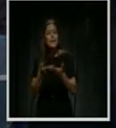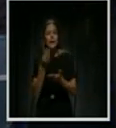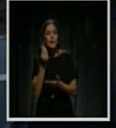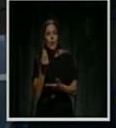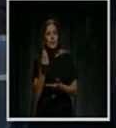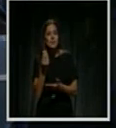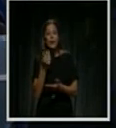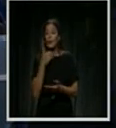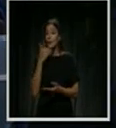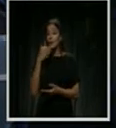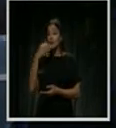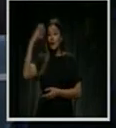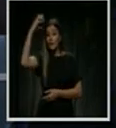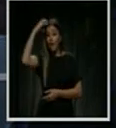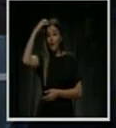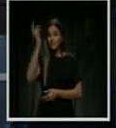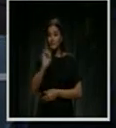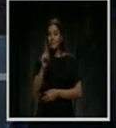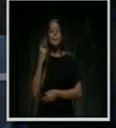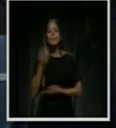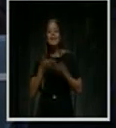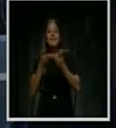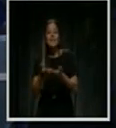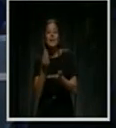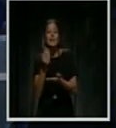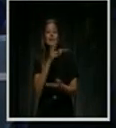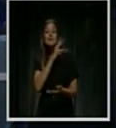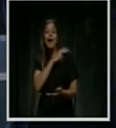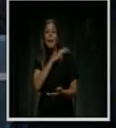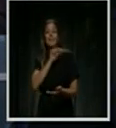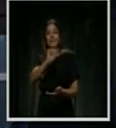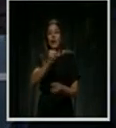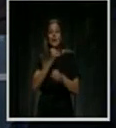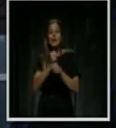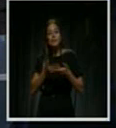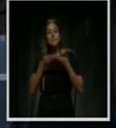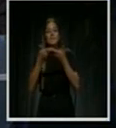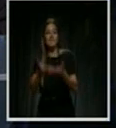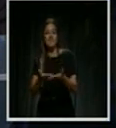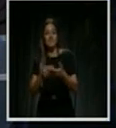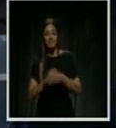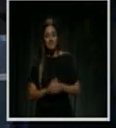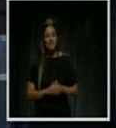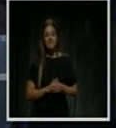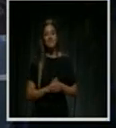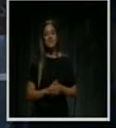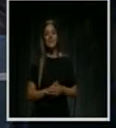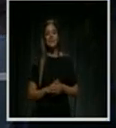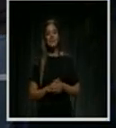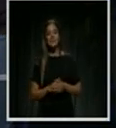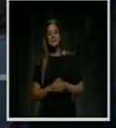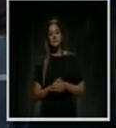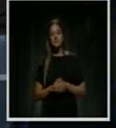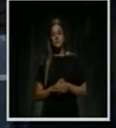il-gvern itielek dik iż-żieda li mallem itielek u li mallem dak il-piż irid jassorbih. Aħna qed ngħidulu biex ma jassorbihx ħallem jgħollix il-prezzijiet